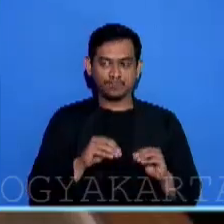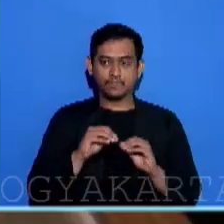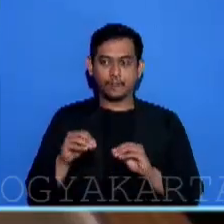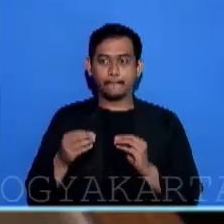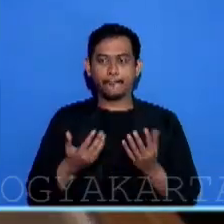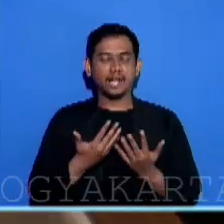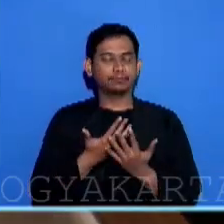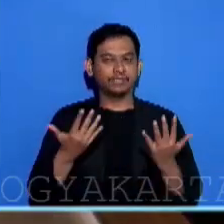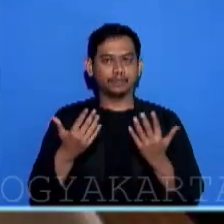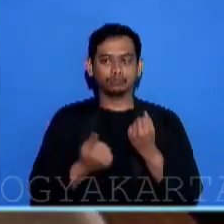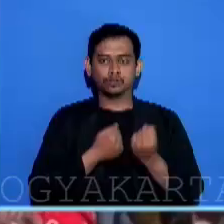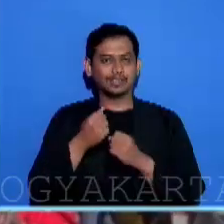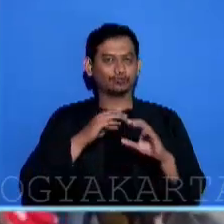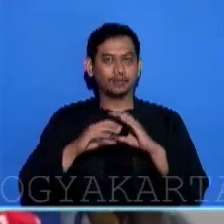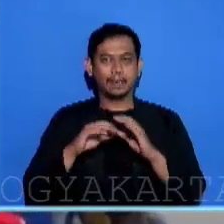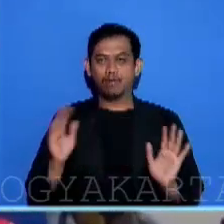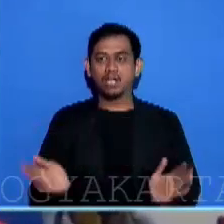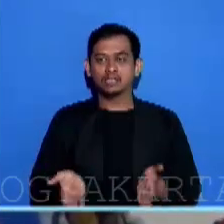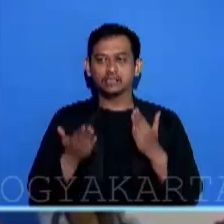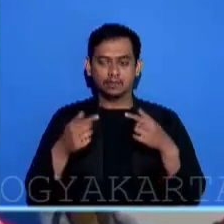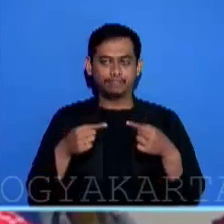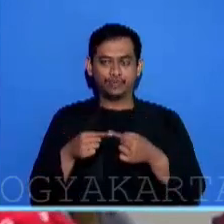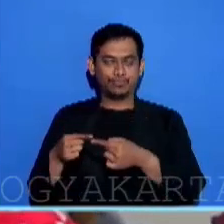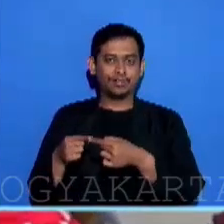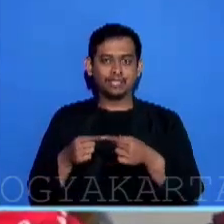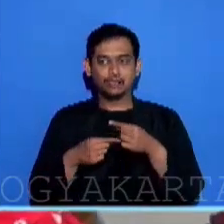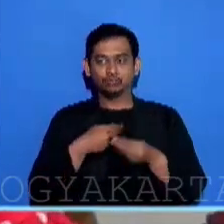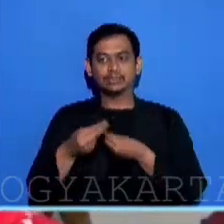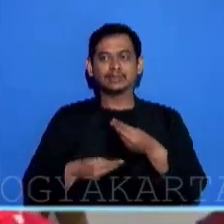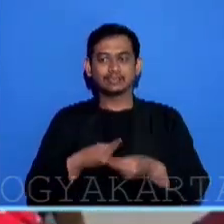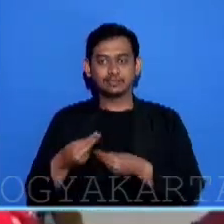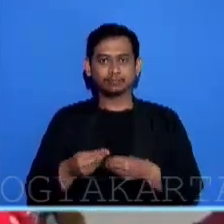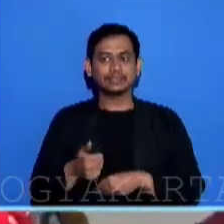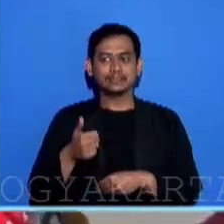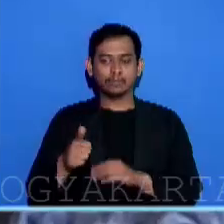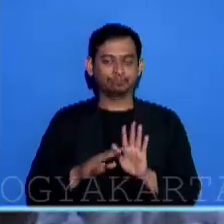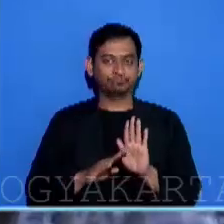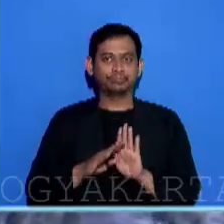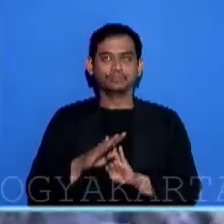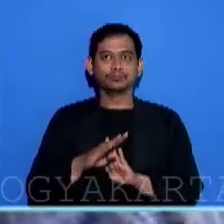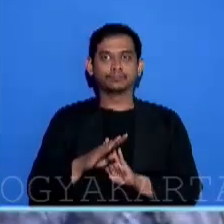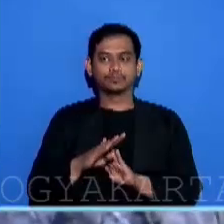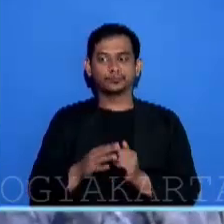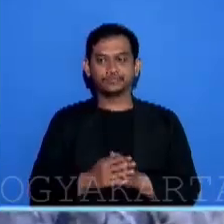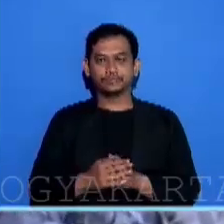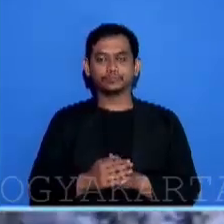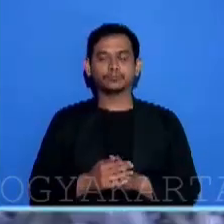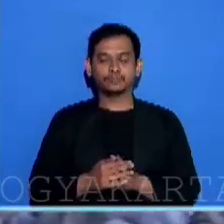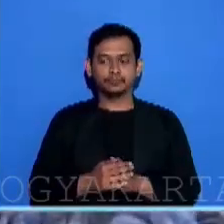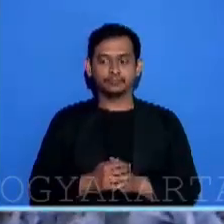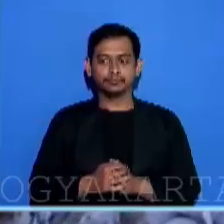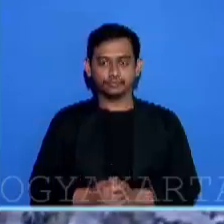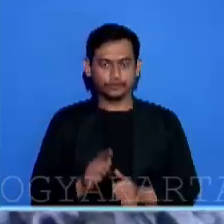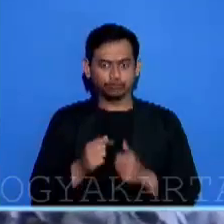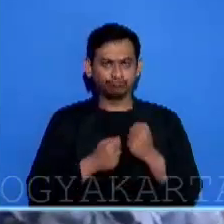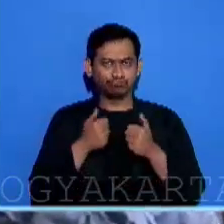melakukan komunikasi dan membangun jejaring pasar sehingga diharapkan nantinya bisa naik kelas dan menjadi wirausaha yang handal